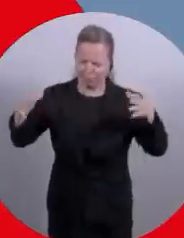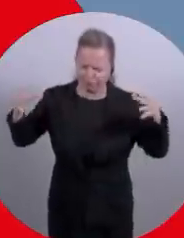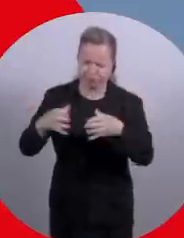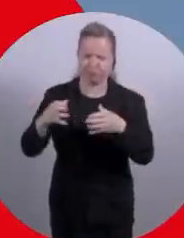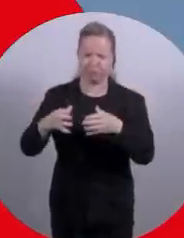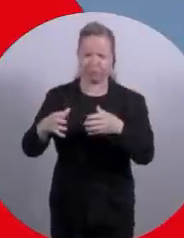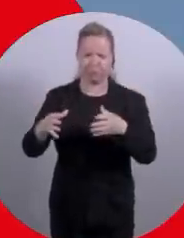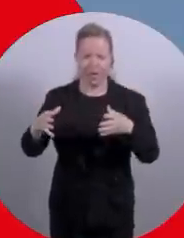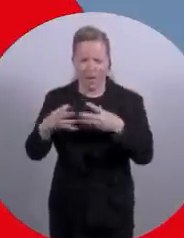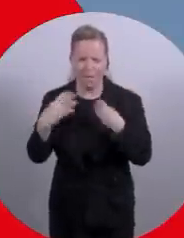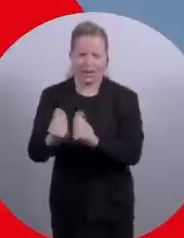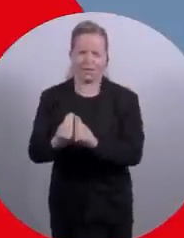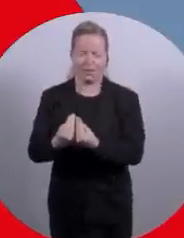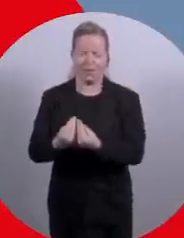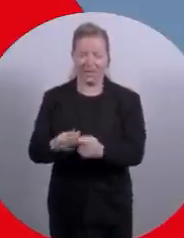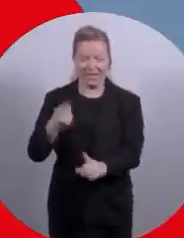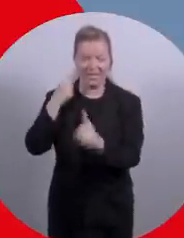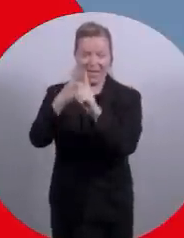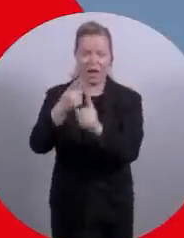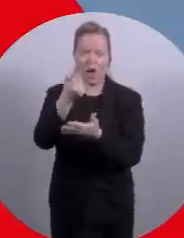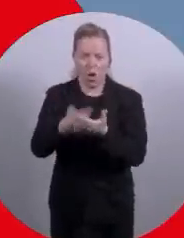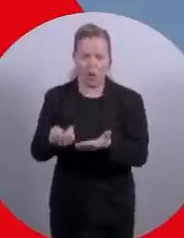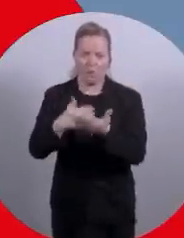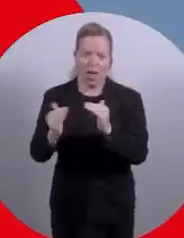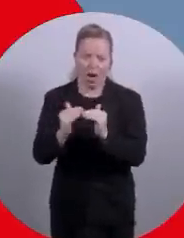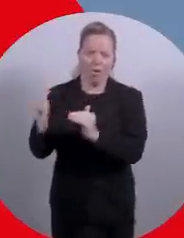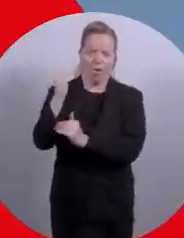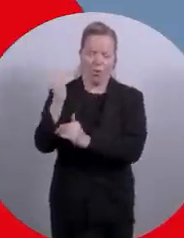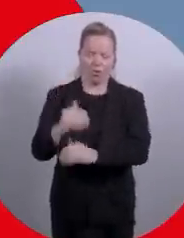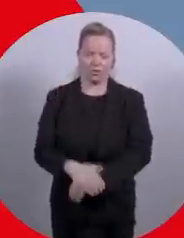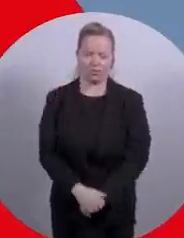Genossinnen und Genossen von unserem höhere Löhne geht und